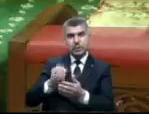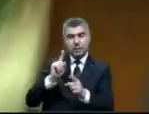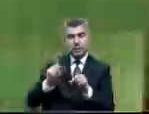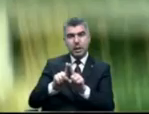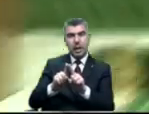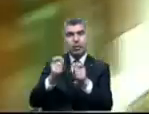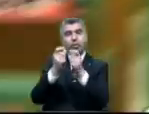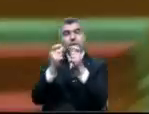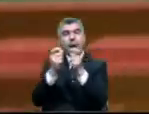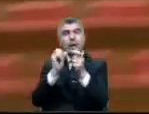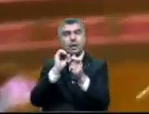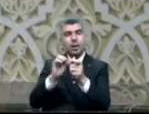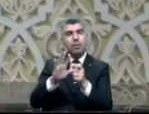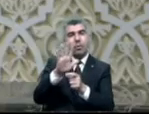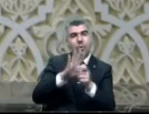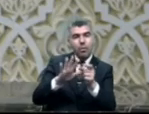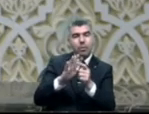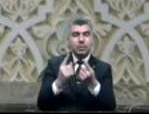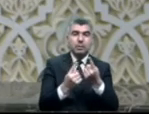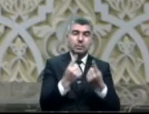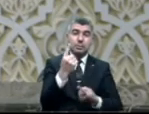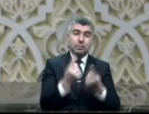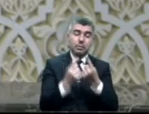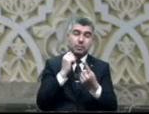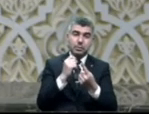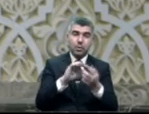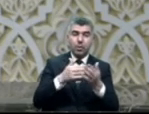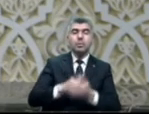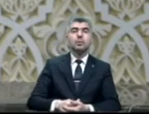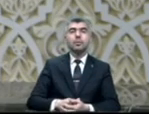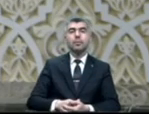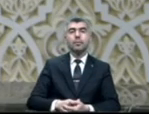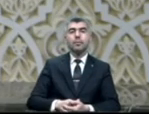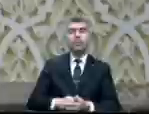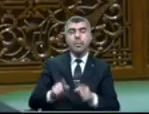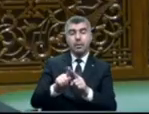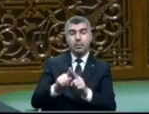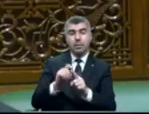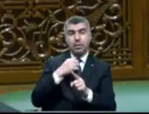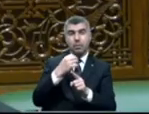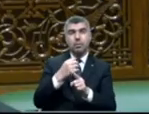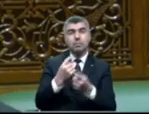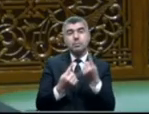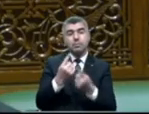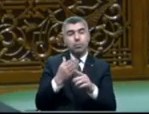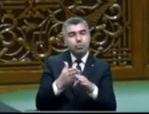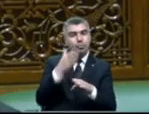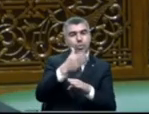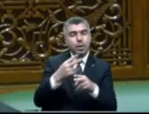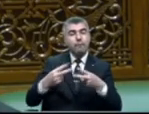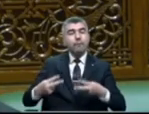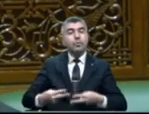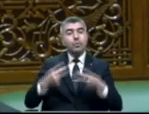خواص مؤهلين أو تنظيمات مهنية مؤهلة والتي توفر على آليات ولوج الأسواق